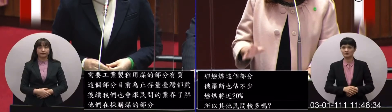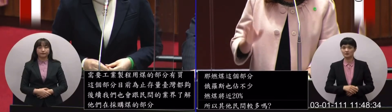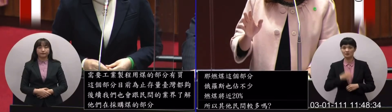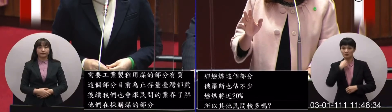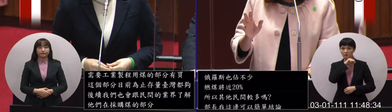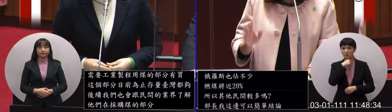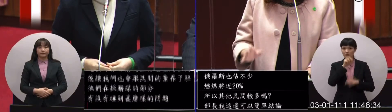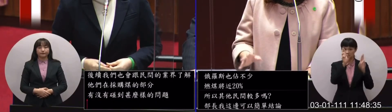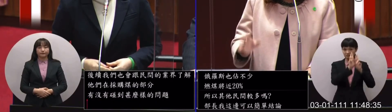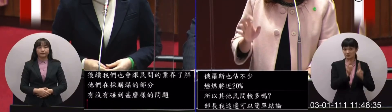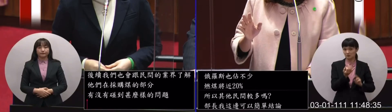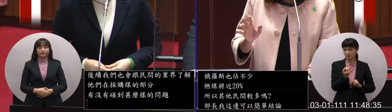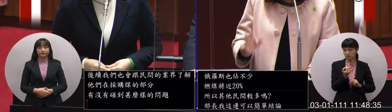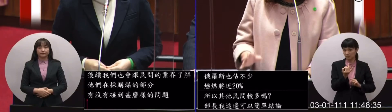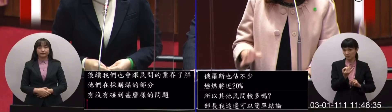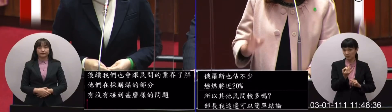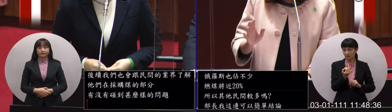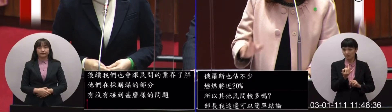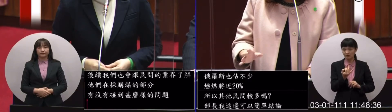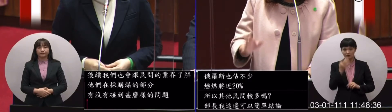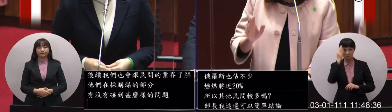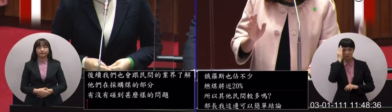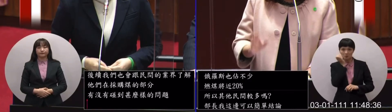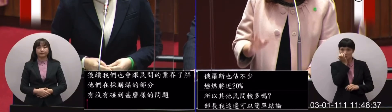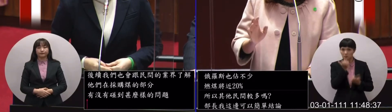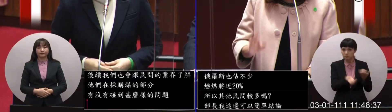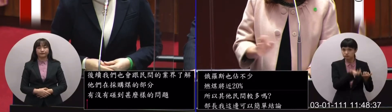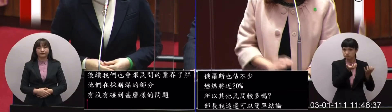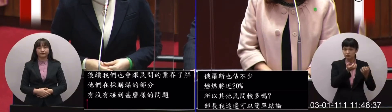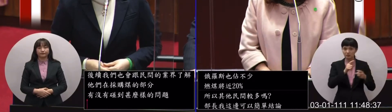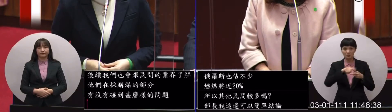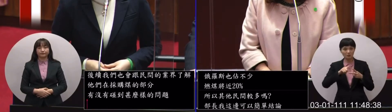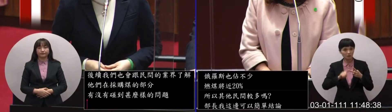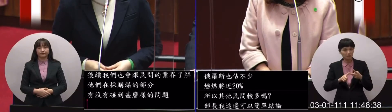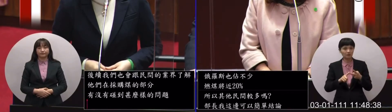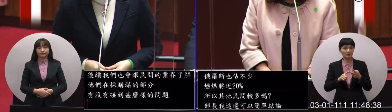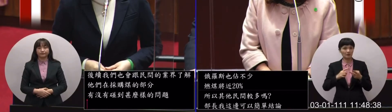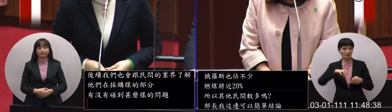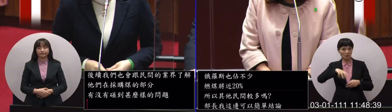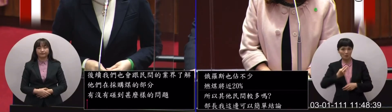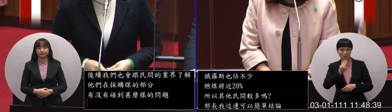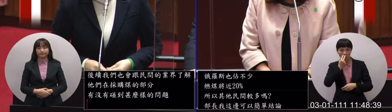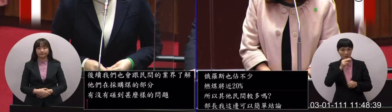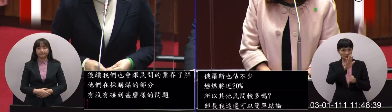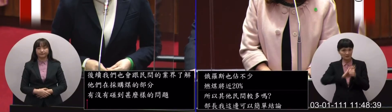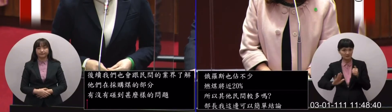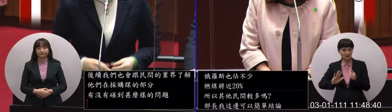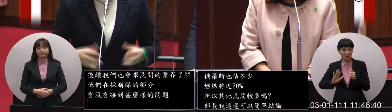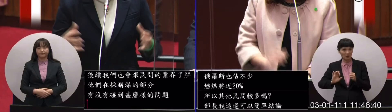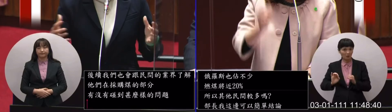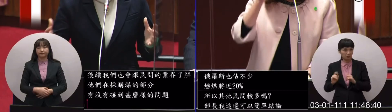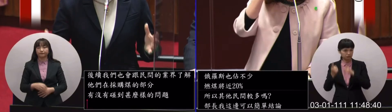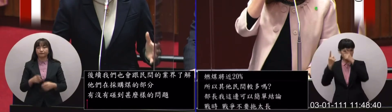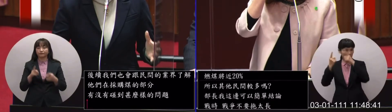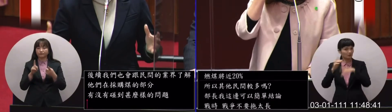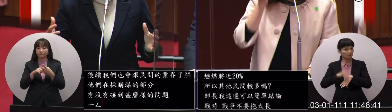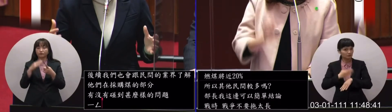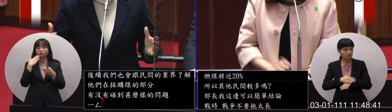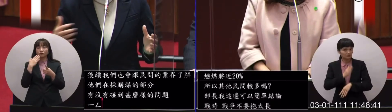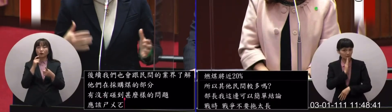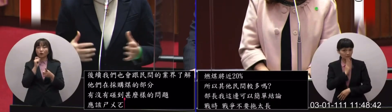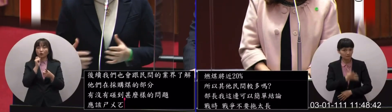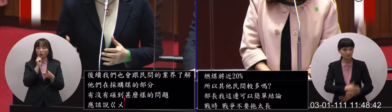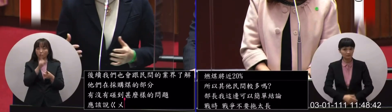会因为天然气跟煤的供应产生电价上面剧烈变动，是不是安呢？ 应该说供应